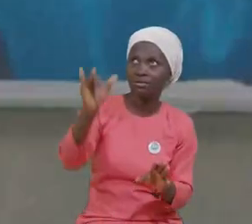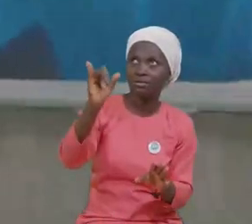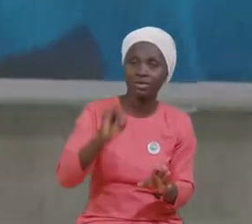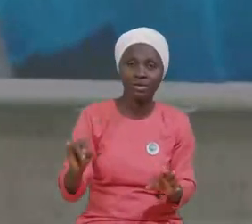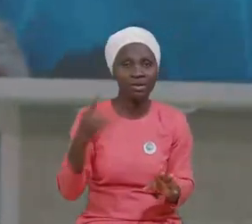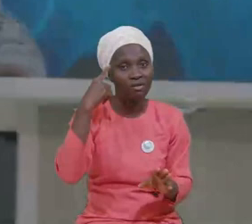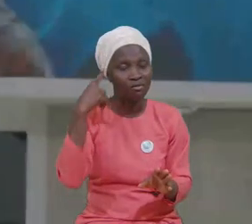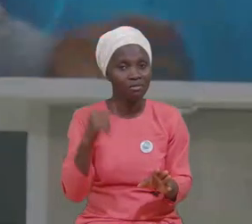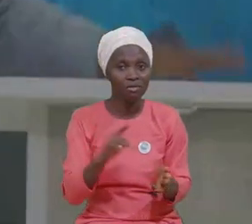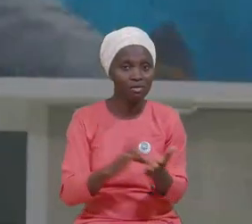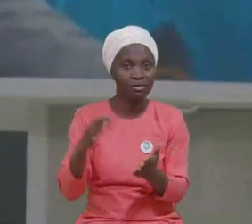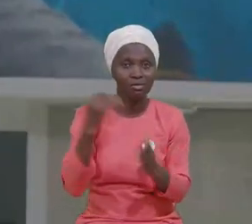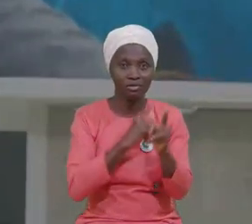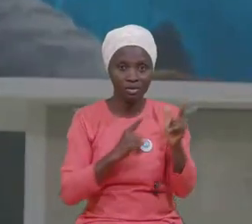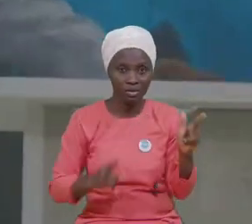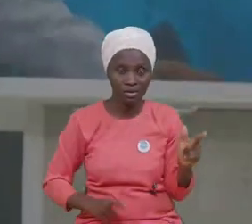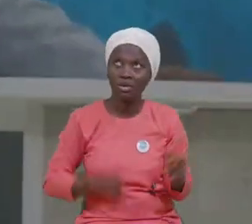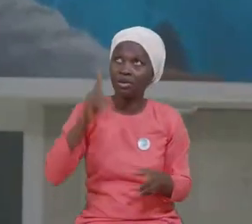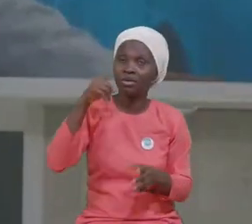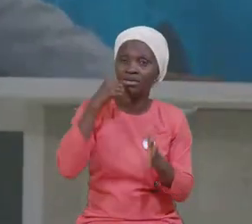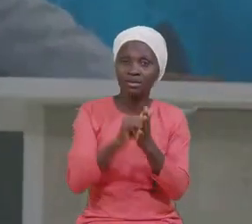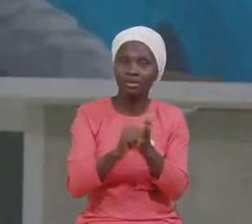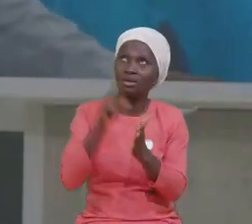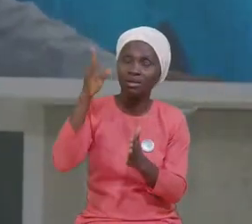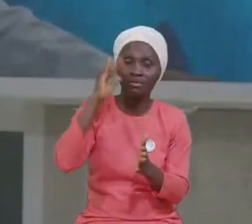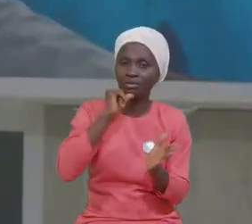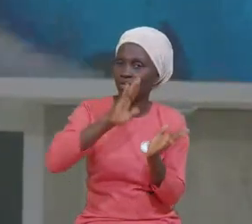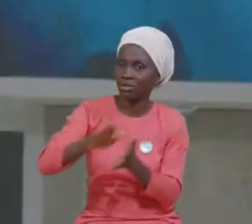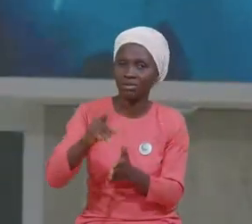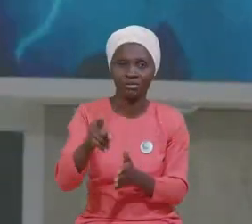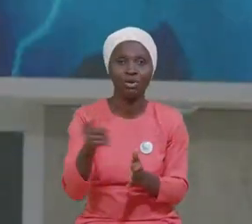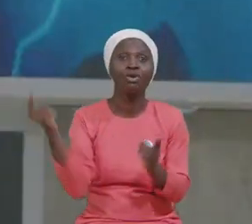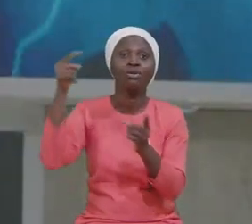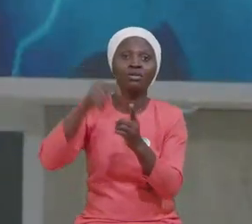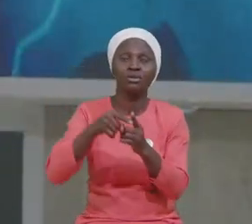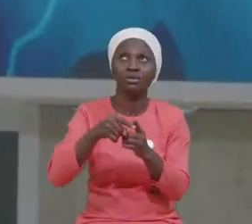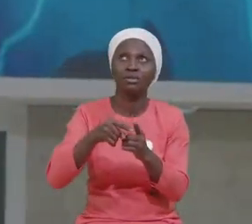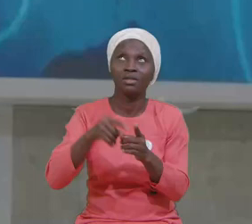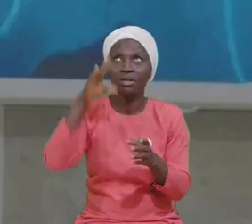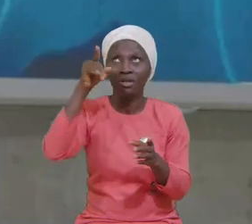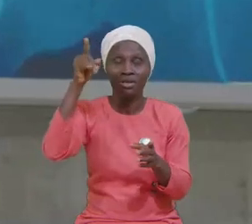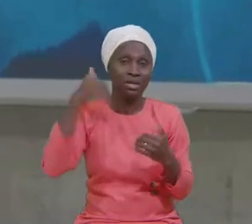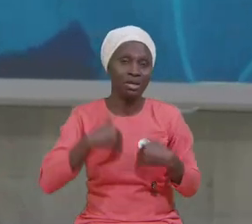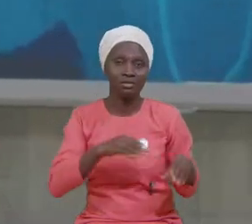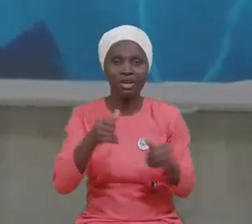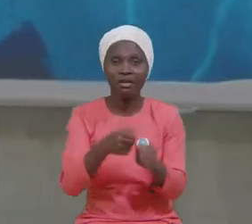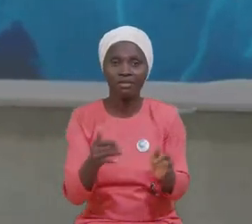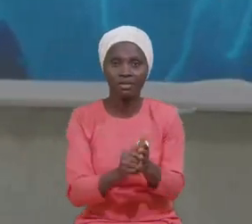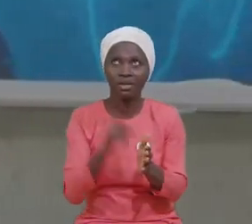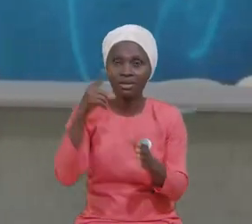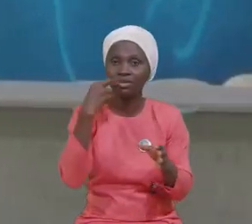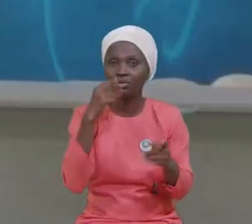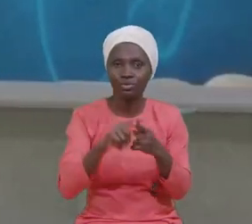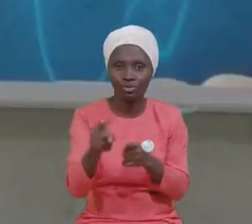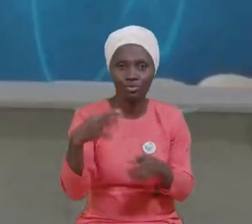prendre l'envol pour la gloire du Seigneur. Et dès, je ne t'abandonnerai point jusqu'à ce que j'ai exécuté ce que je te